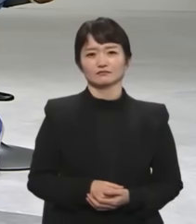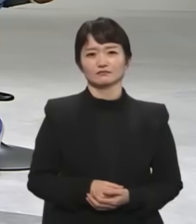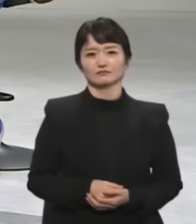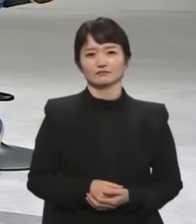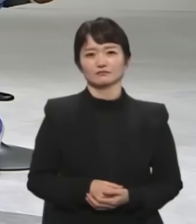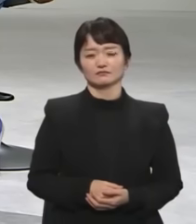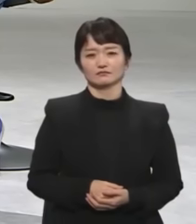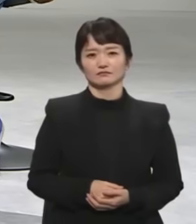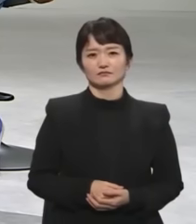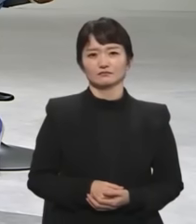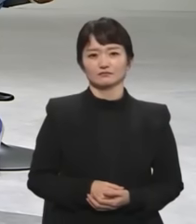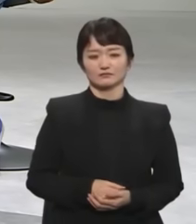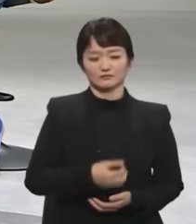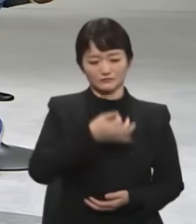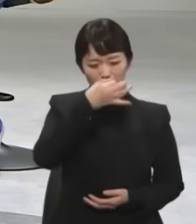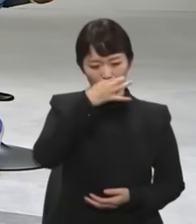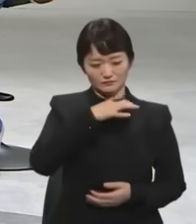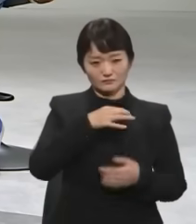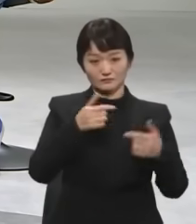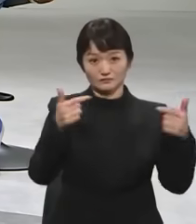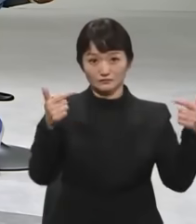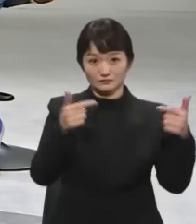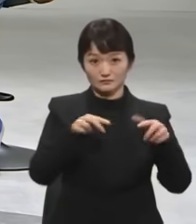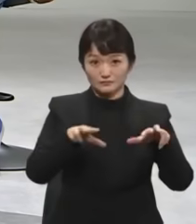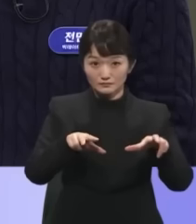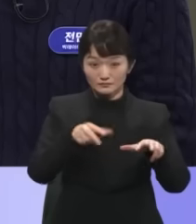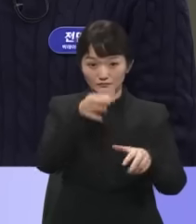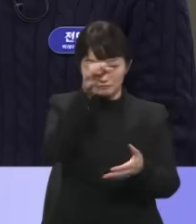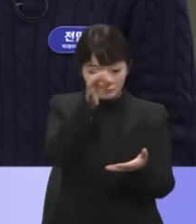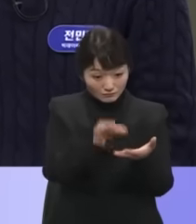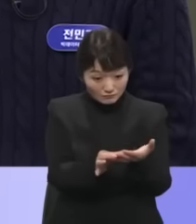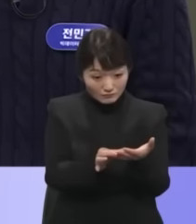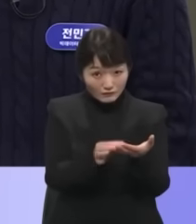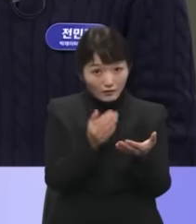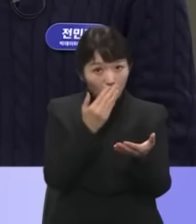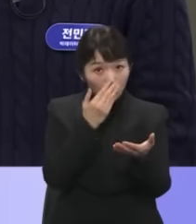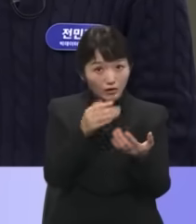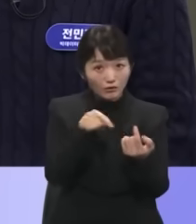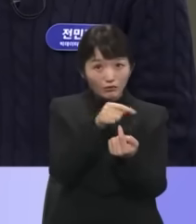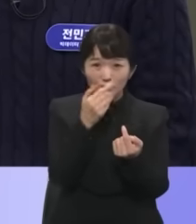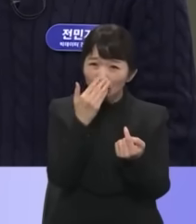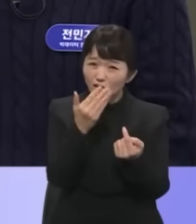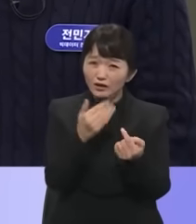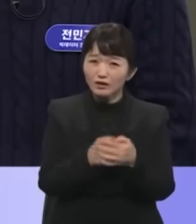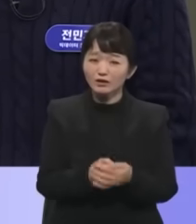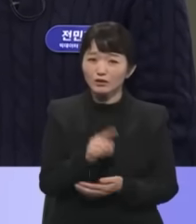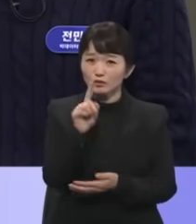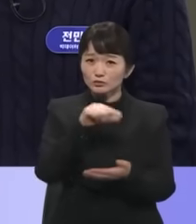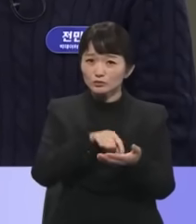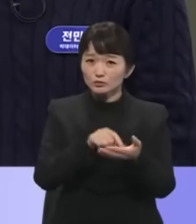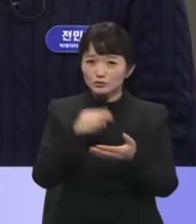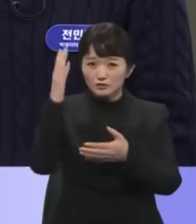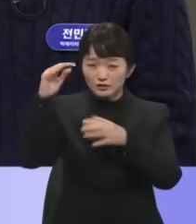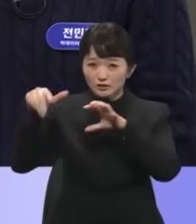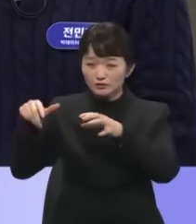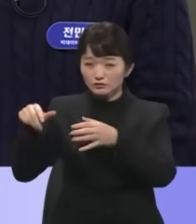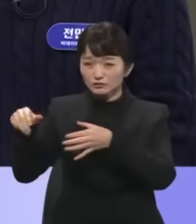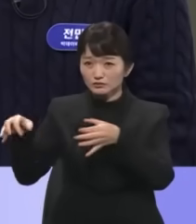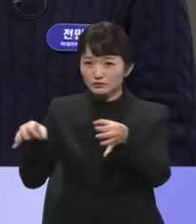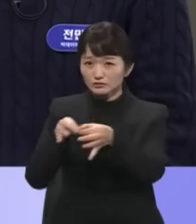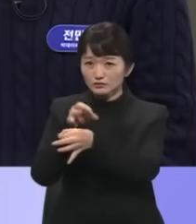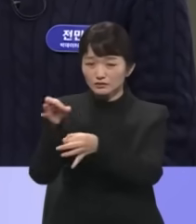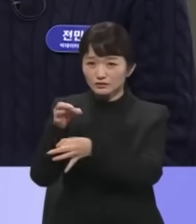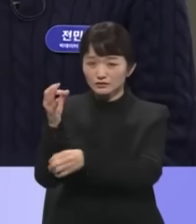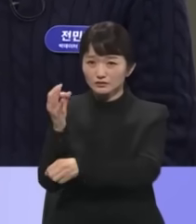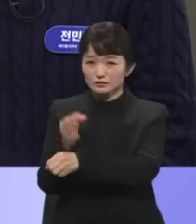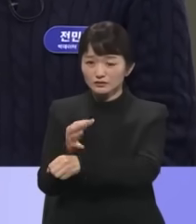마진을 줄여서 판다고 해도 저 가격이 가능한지 그 뭐 운영이 됩니까? 그러니까 한시적으로 한국 시장 공략하려고 좀 저러고 있는 게 아닌가 이런 생각이 들기도 하는데